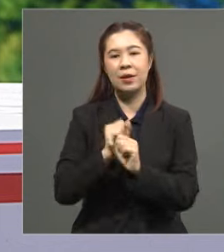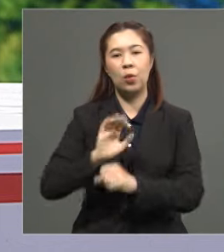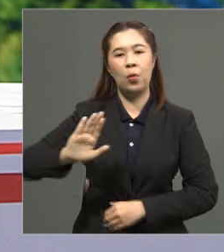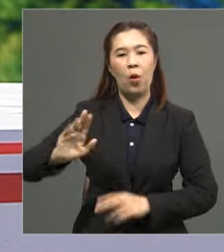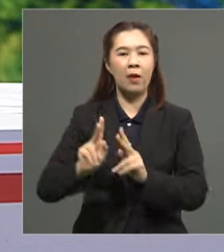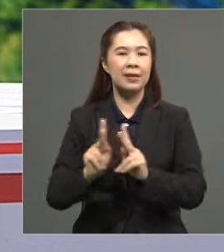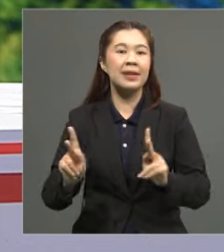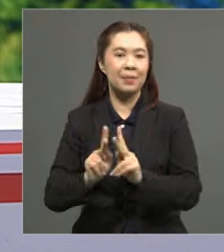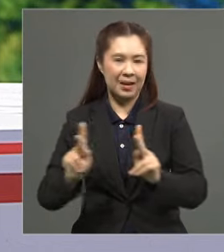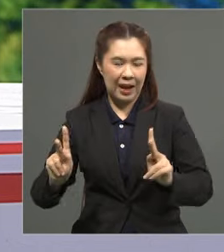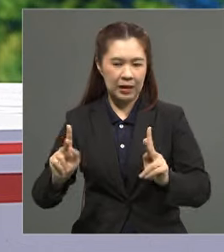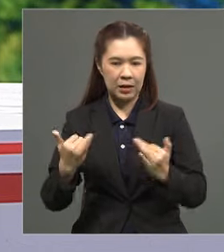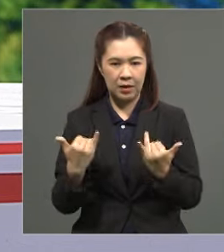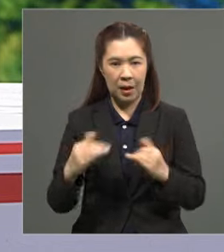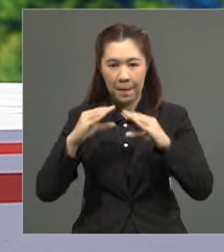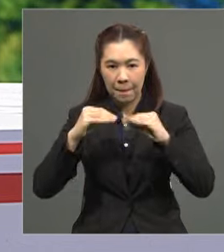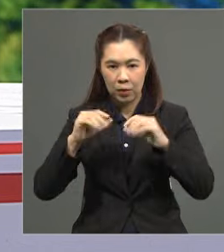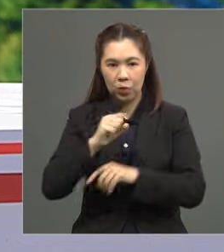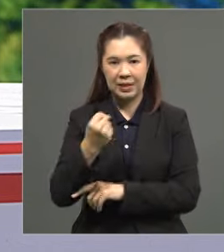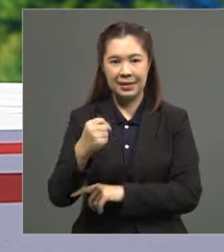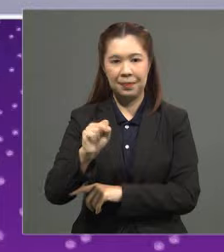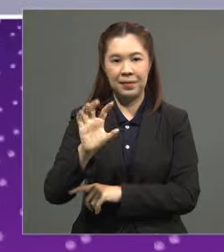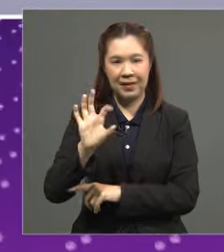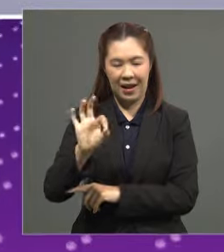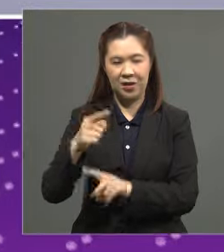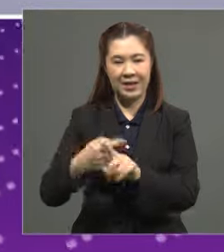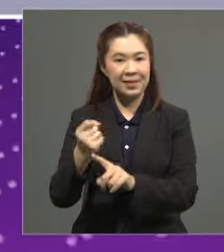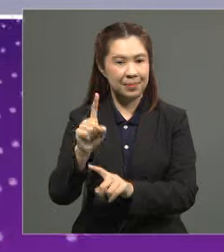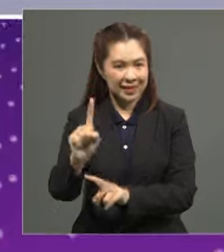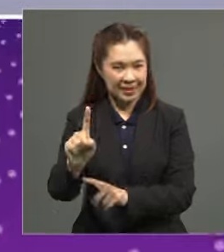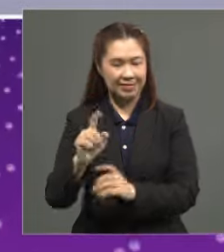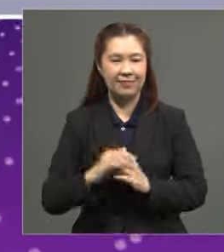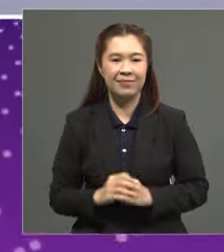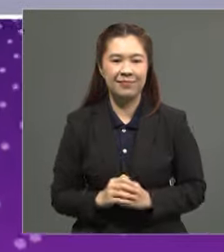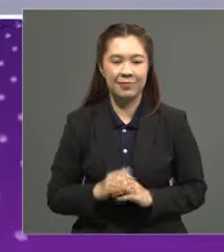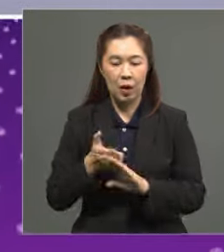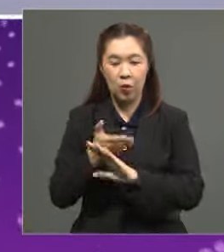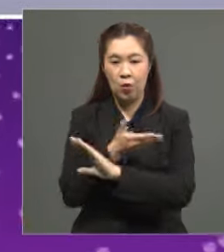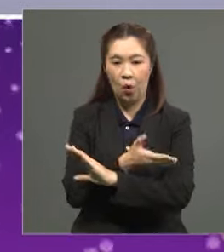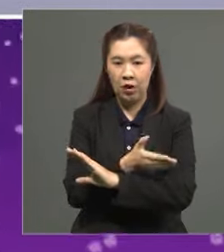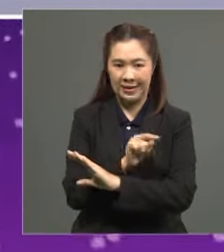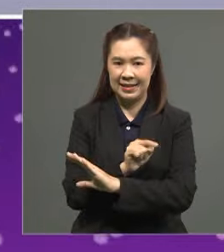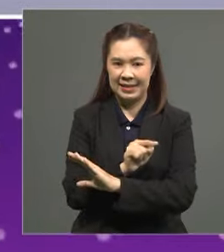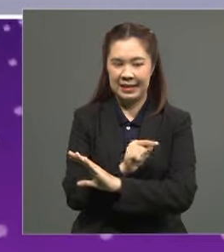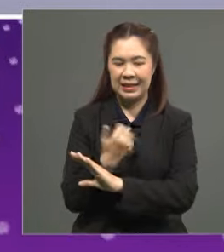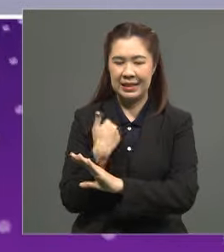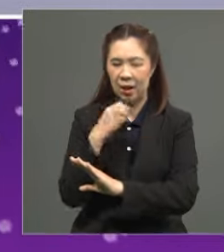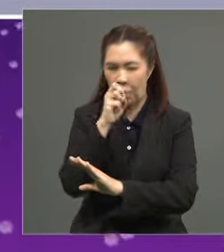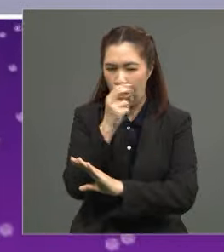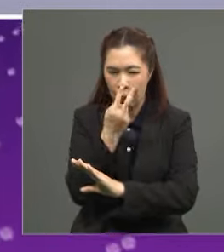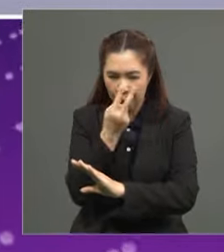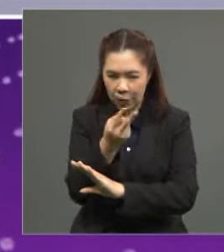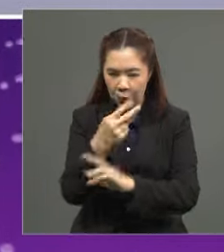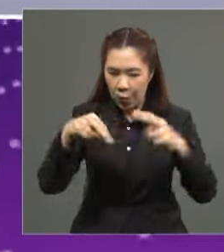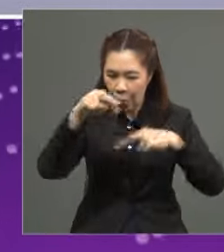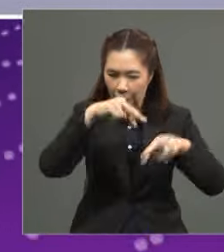กระตุ้นเศรษฐกิจที่เขาจะประชุมกันในวันที่19พฤศจิกายนเนี่ยแต่ก่อนที่จะมีการประชุมเนี่ยนะฮะทีมข่าวของเราไปชิมลางไปสำรวจความ